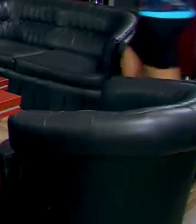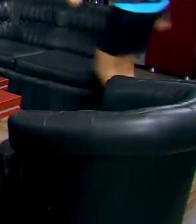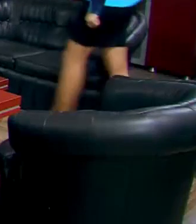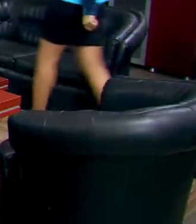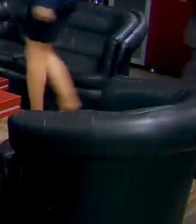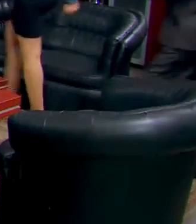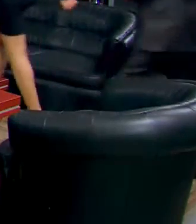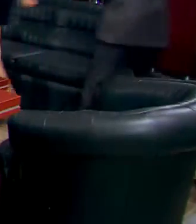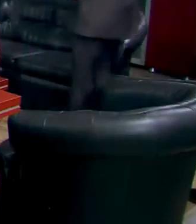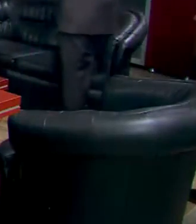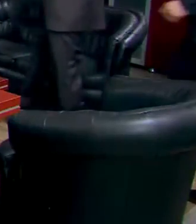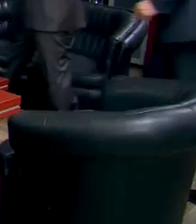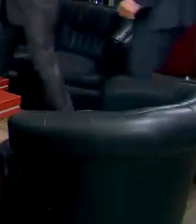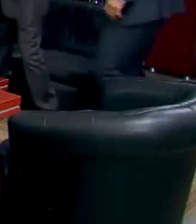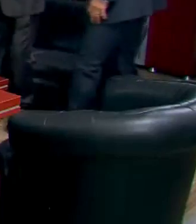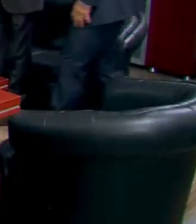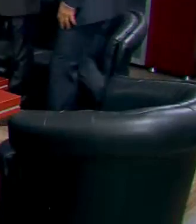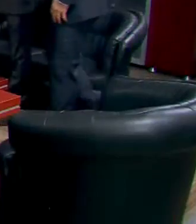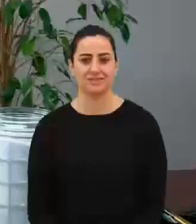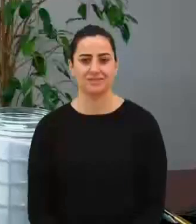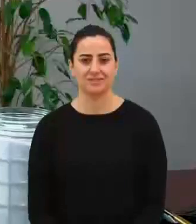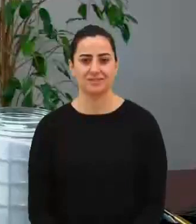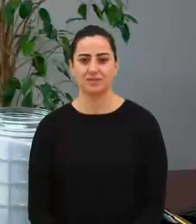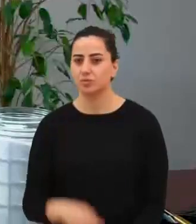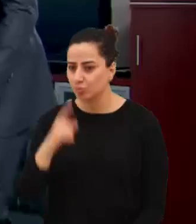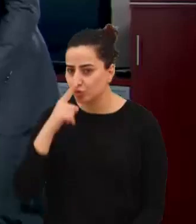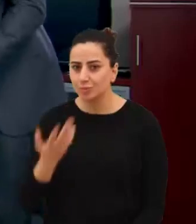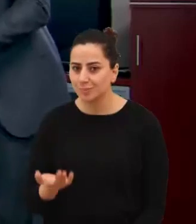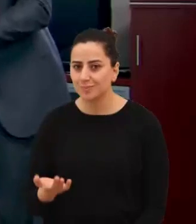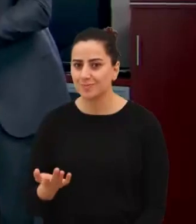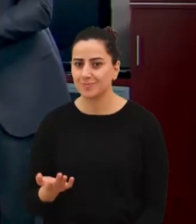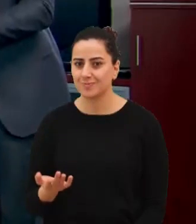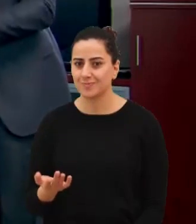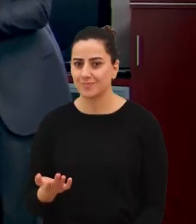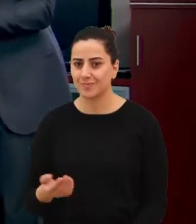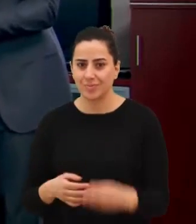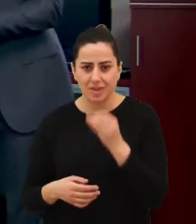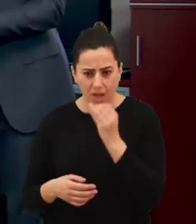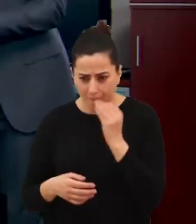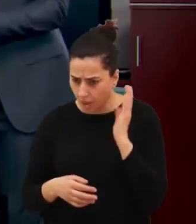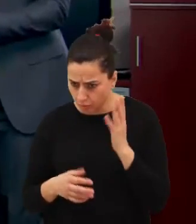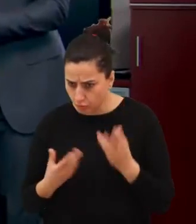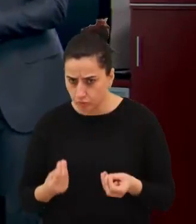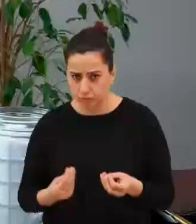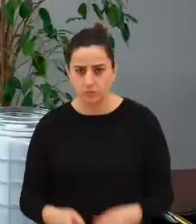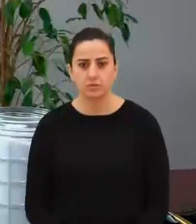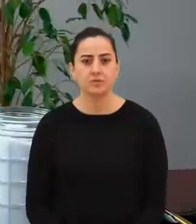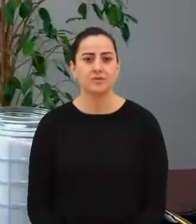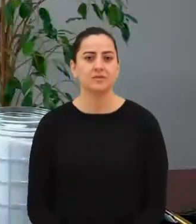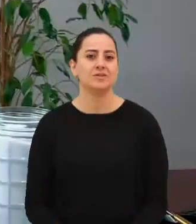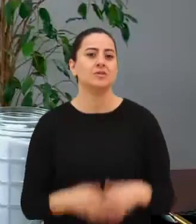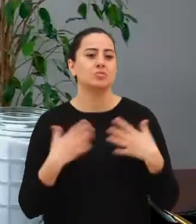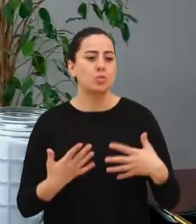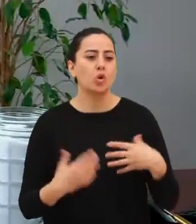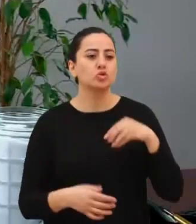Hoş geldiniz arkadaşlar. Hoş bulduk. Hoş bulduk müdürüm. Şey, yemeğe gidiyormuşuz. Bol